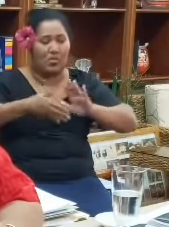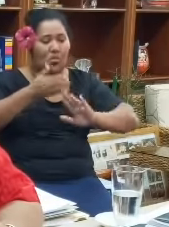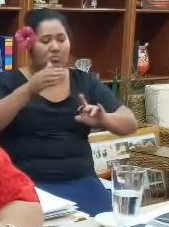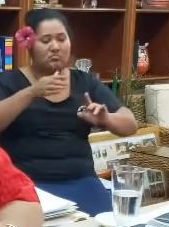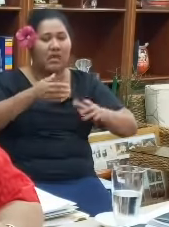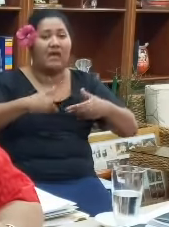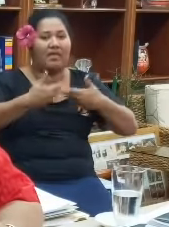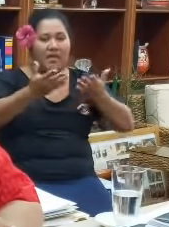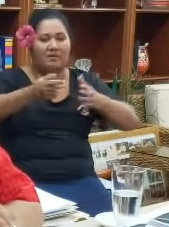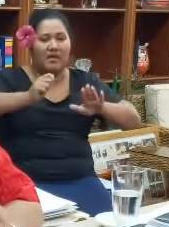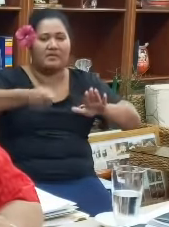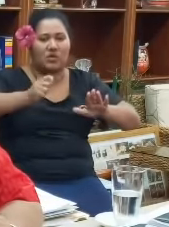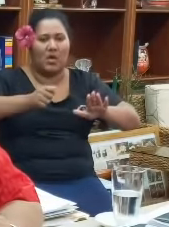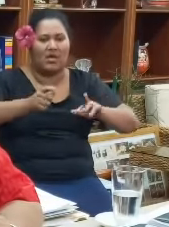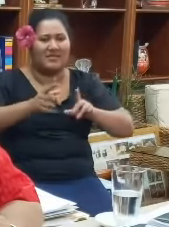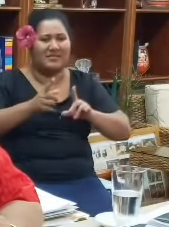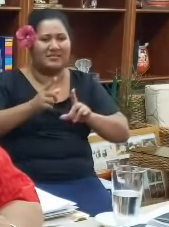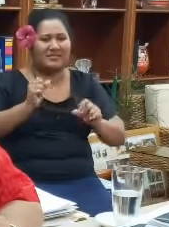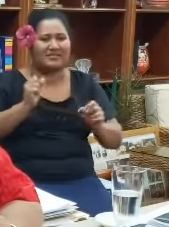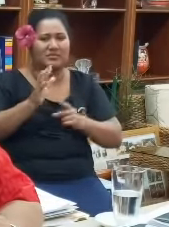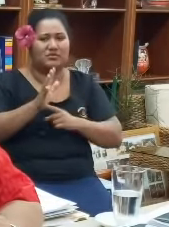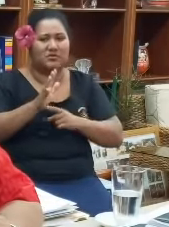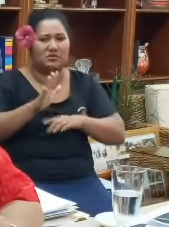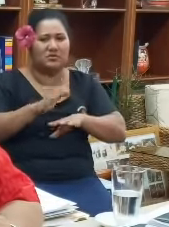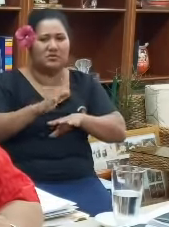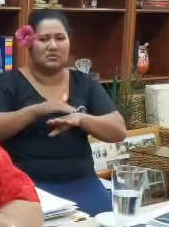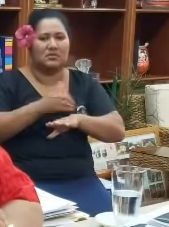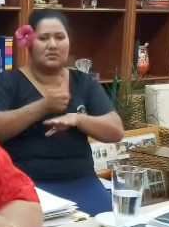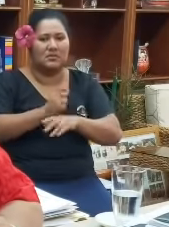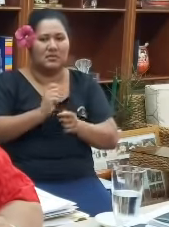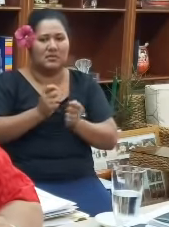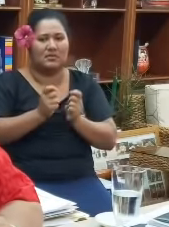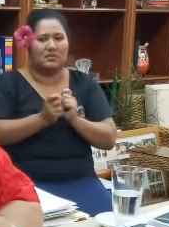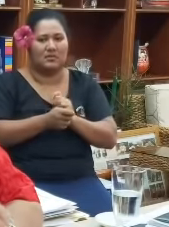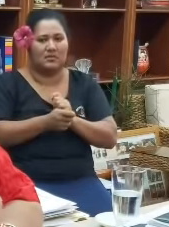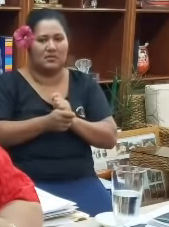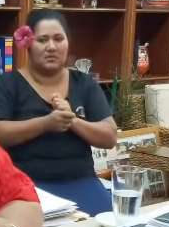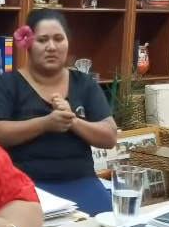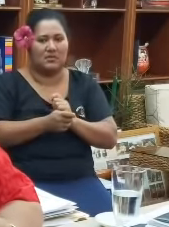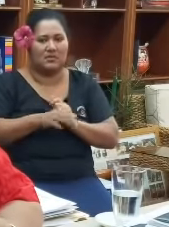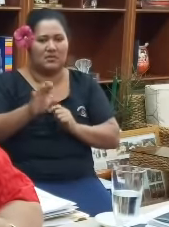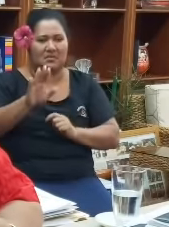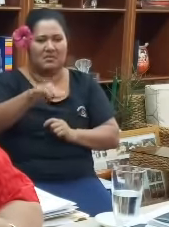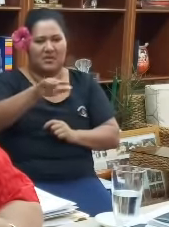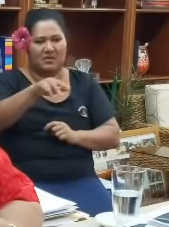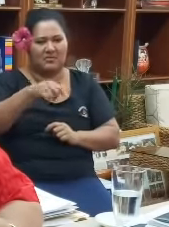te unga o le fa vai vai e ri ci si ka fianga me